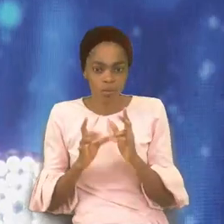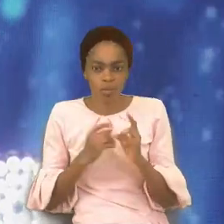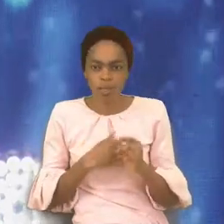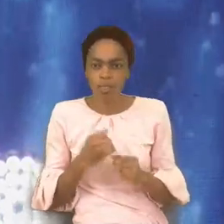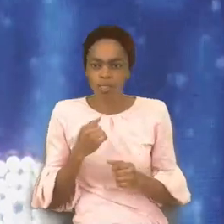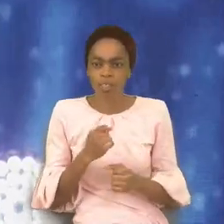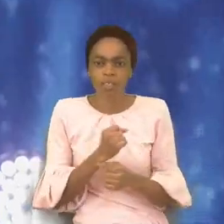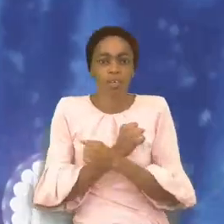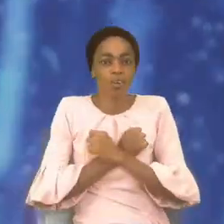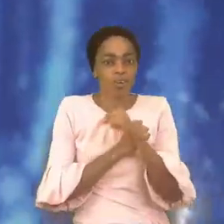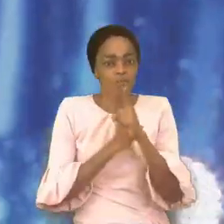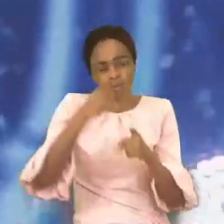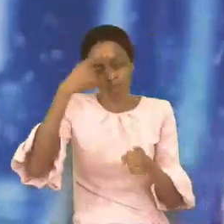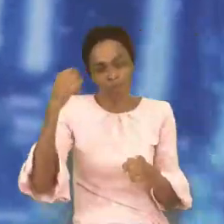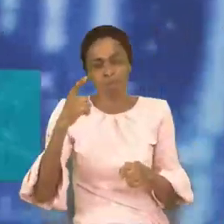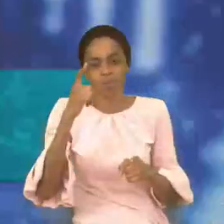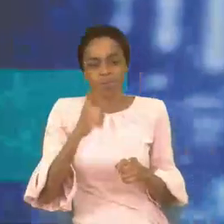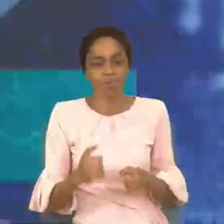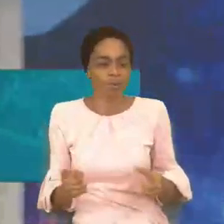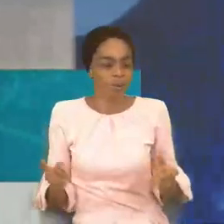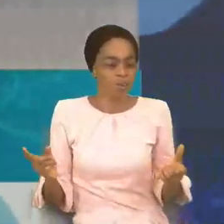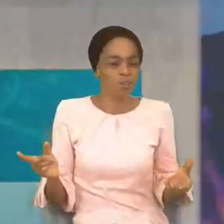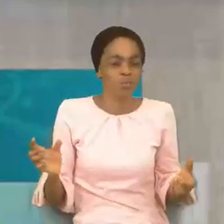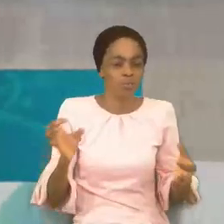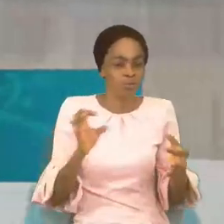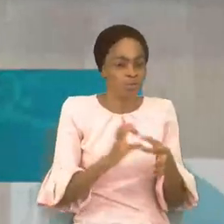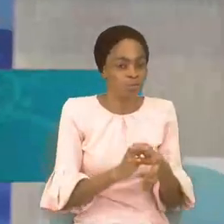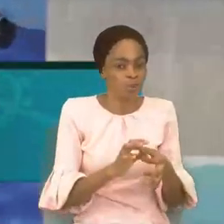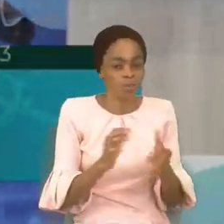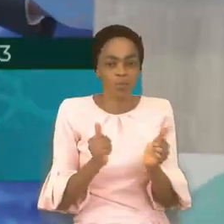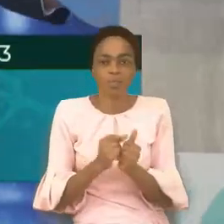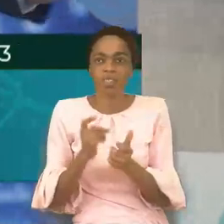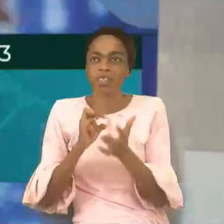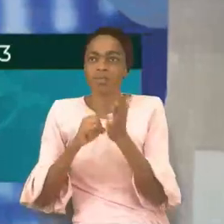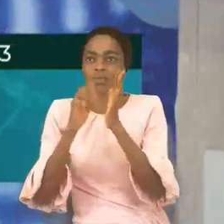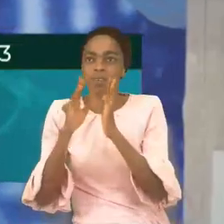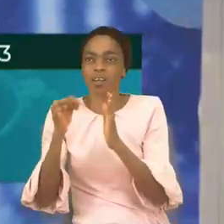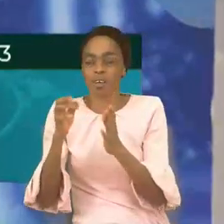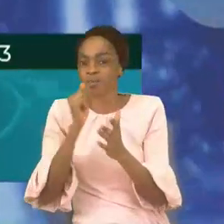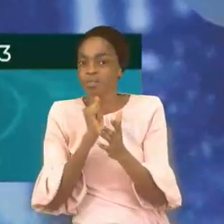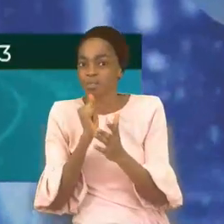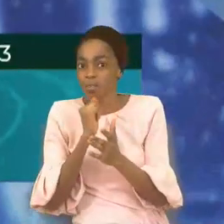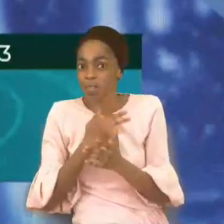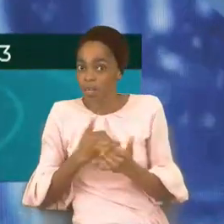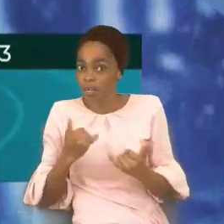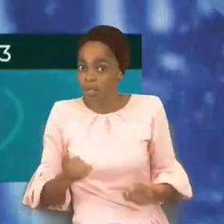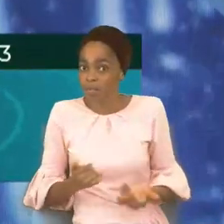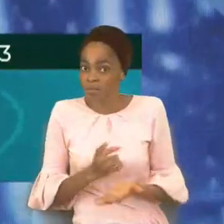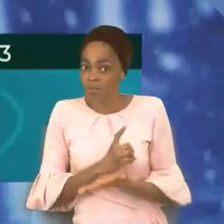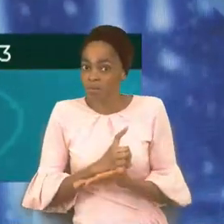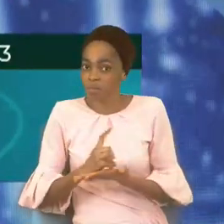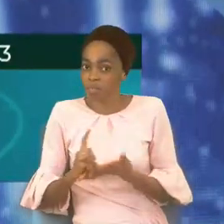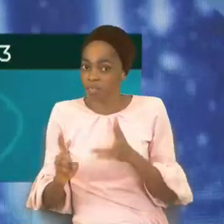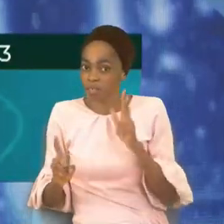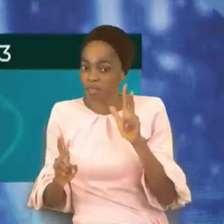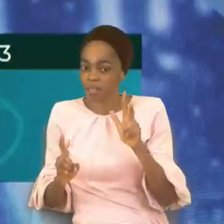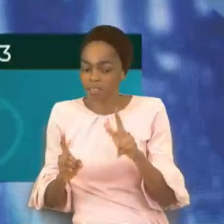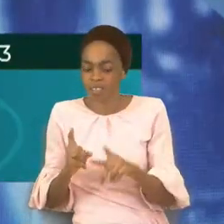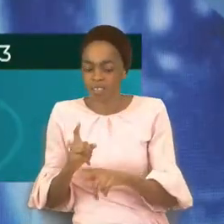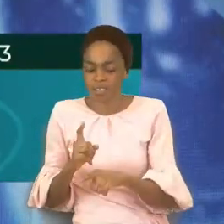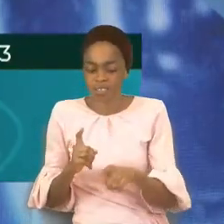Ils t'ont aimé parce que tu t'es associé à celui qui révèle les secrets. Maintenant, troisième